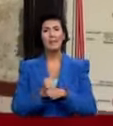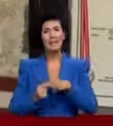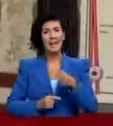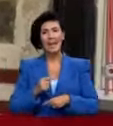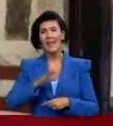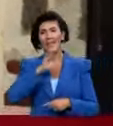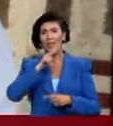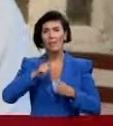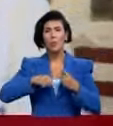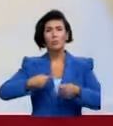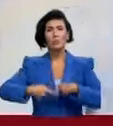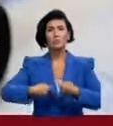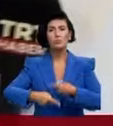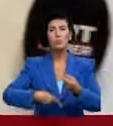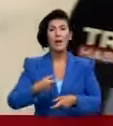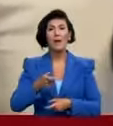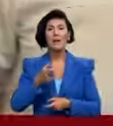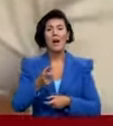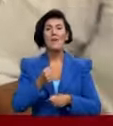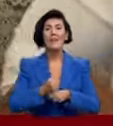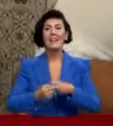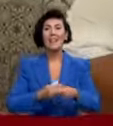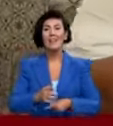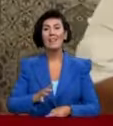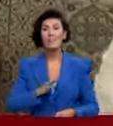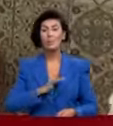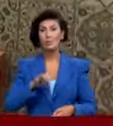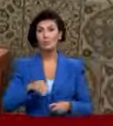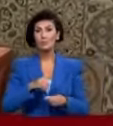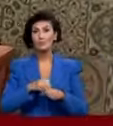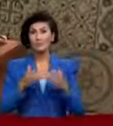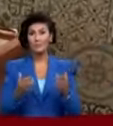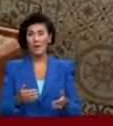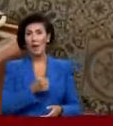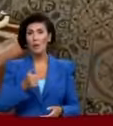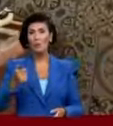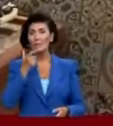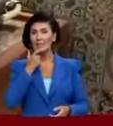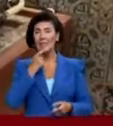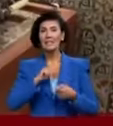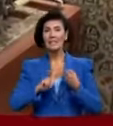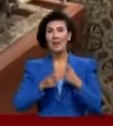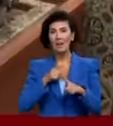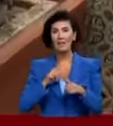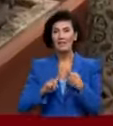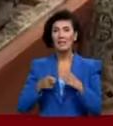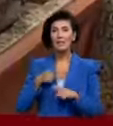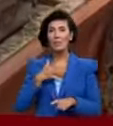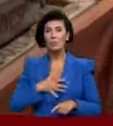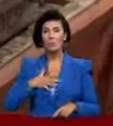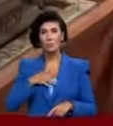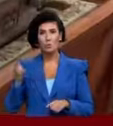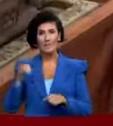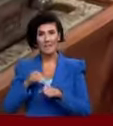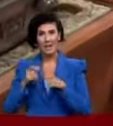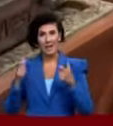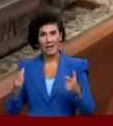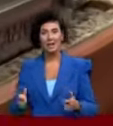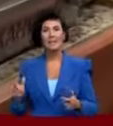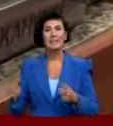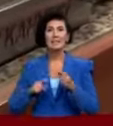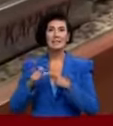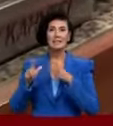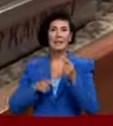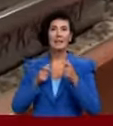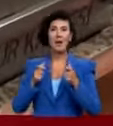Dededen toruna uzanmış ve o kahve geleneğini devam ettirmiş. Bugün ise 600 yıllık tarihi Fidanan'da, Bursa'da isli kahve yapılmaya devam